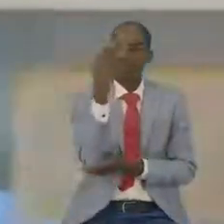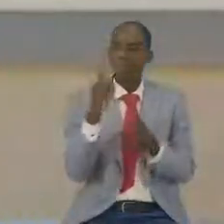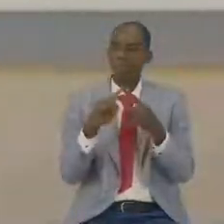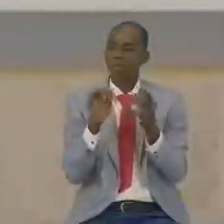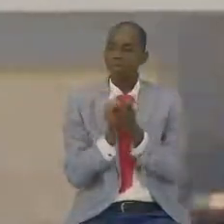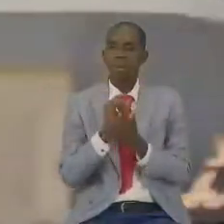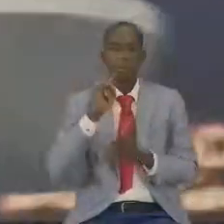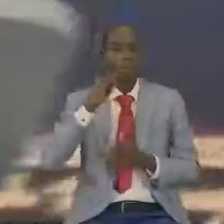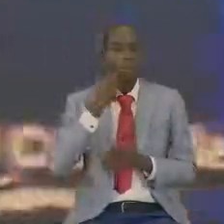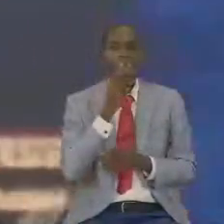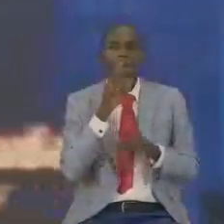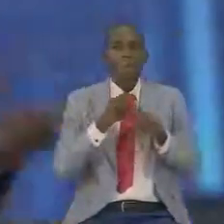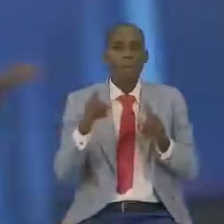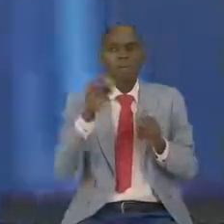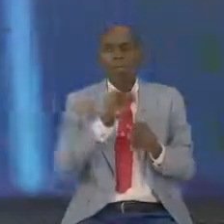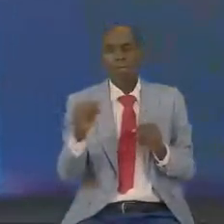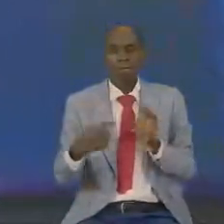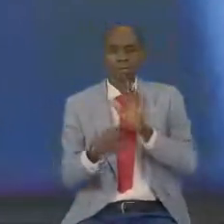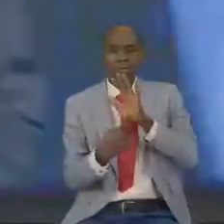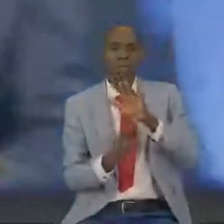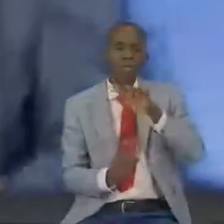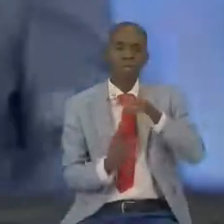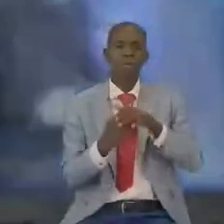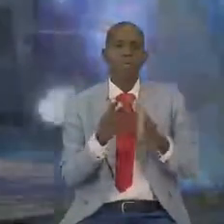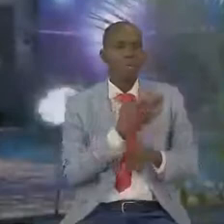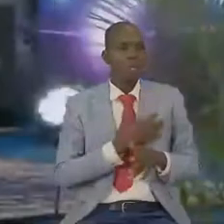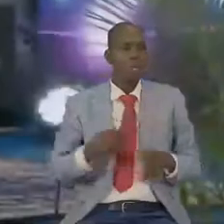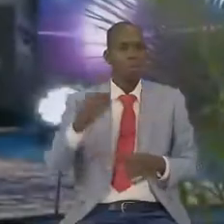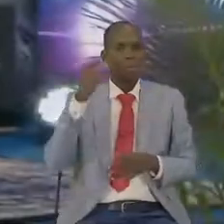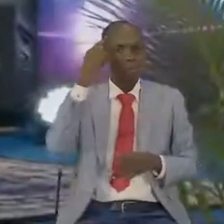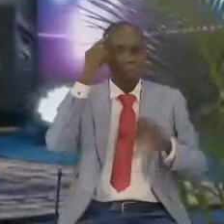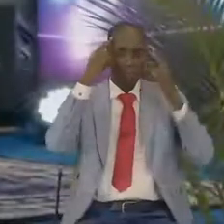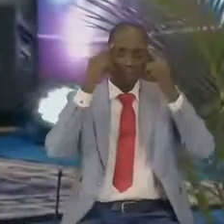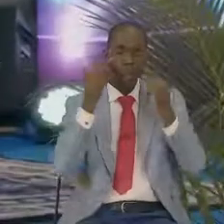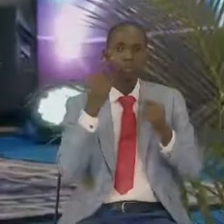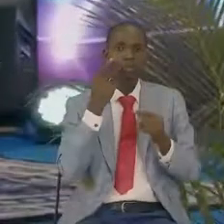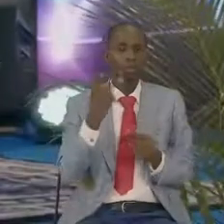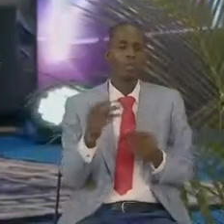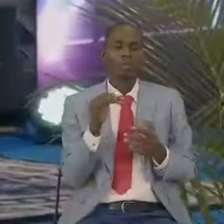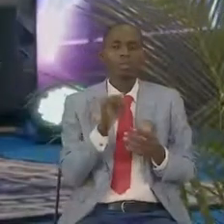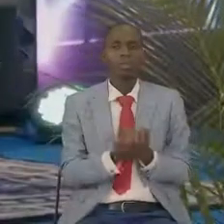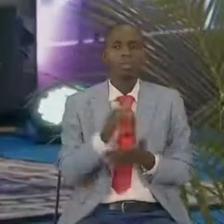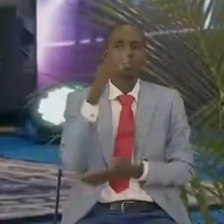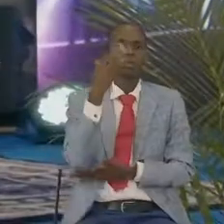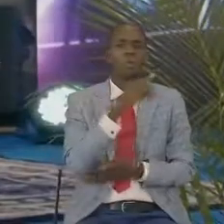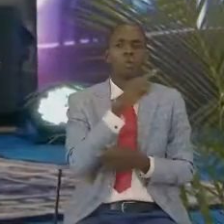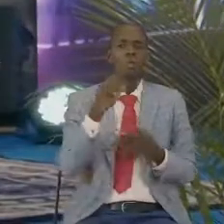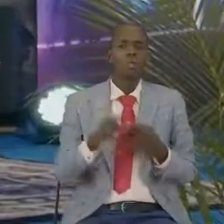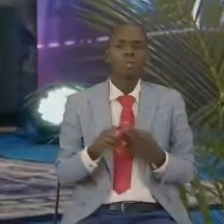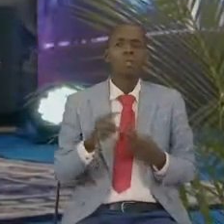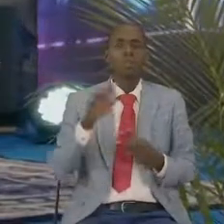la révélation qui est venue, Moïse a vu ce bois qu'il jeta dans